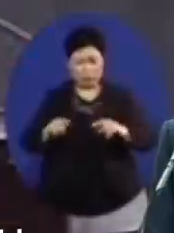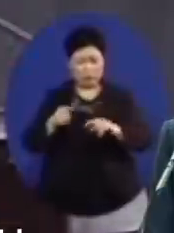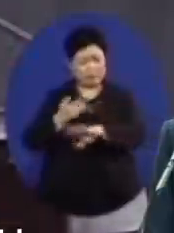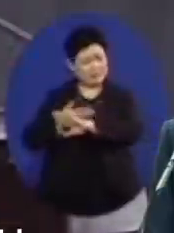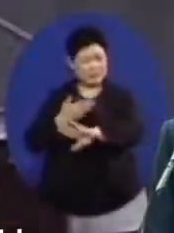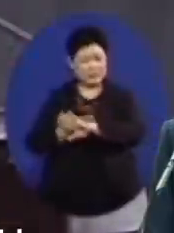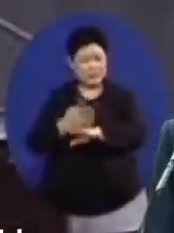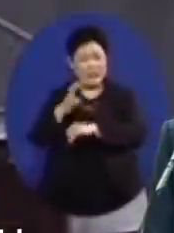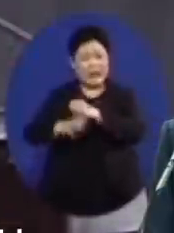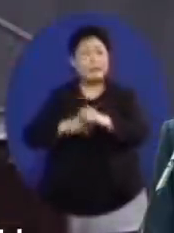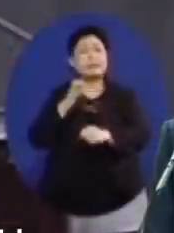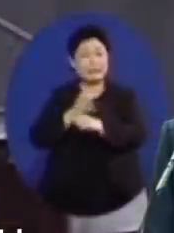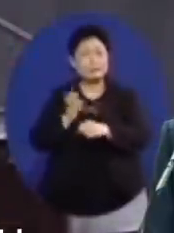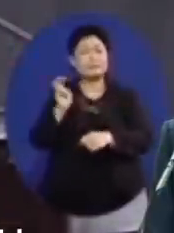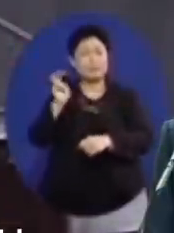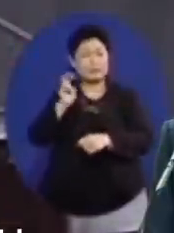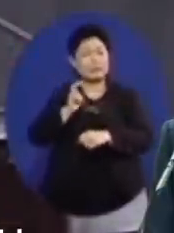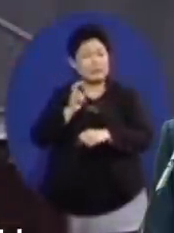한 40년 됐지.